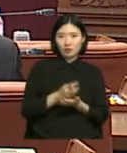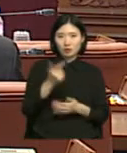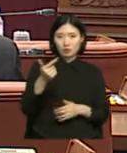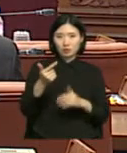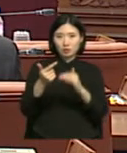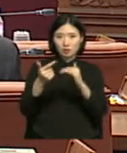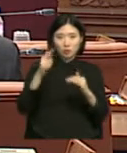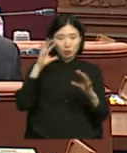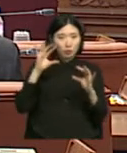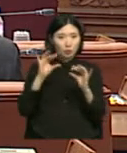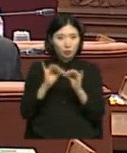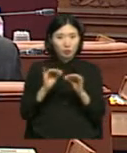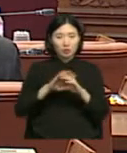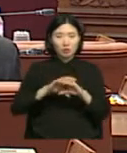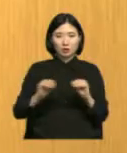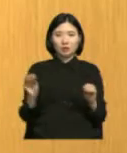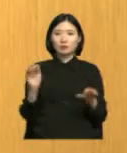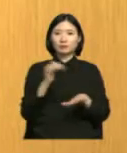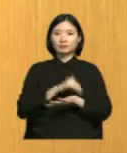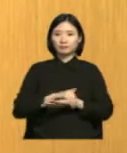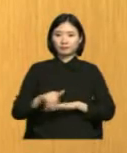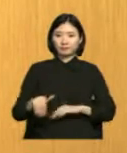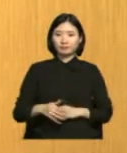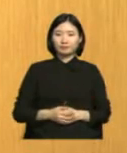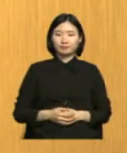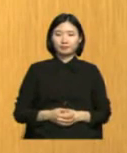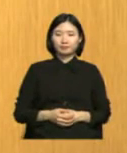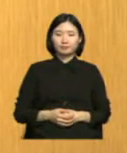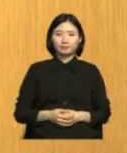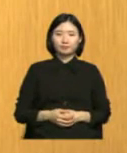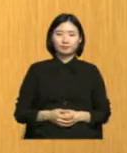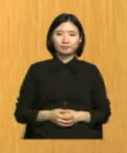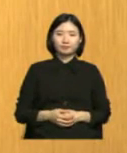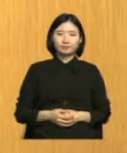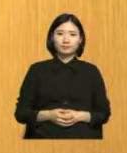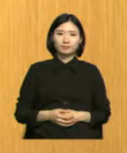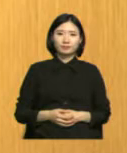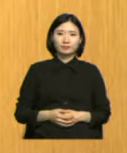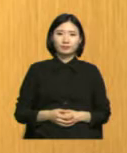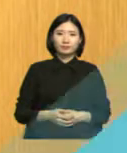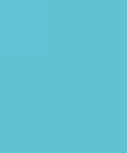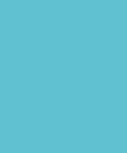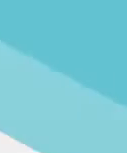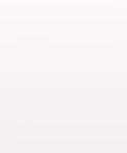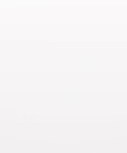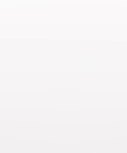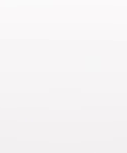6건의 동의안 등도 처리할 예정입니다. 딜라이브 설경기 케이블 TV 조성엽입니다.